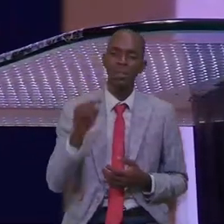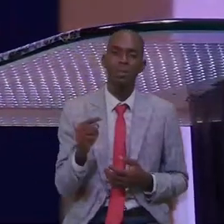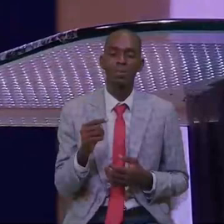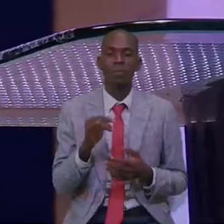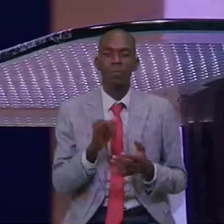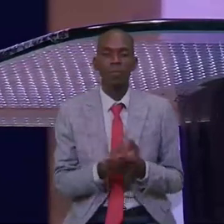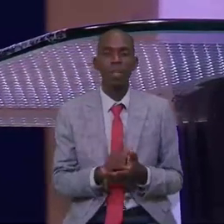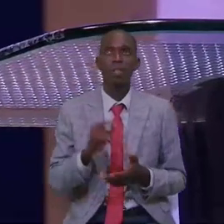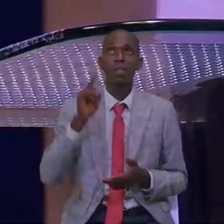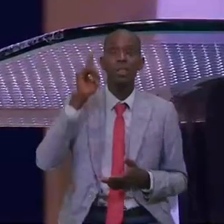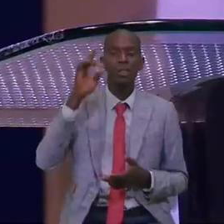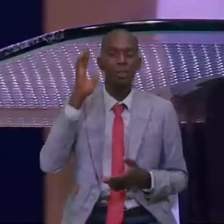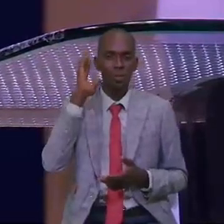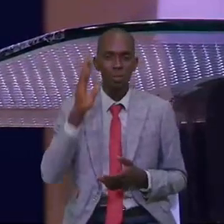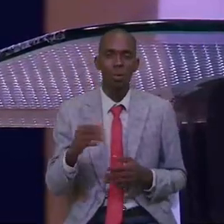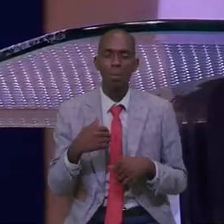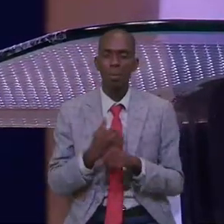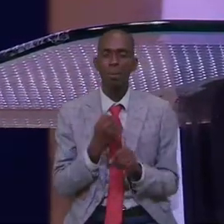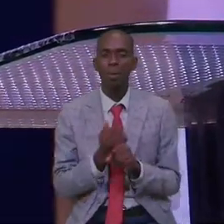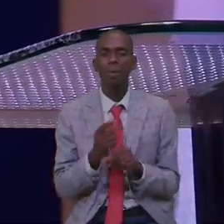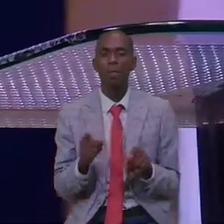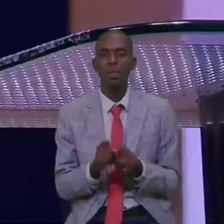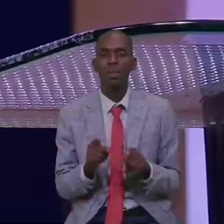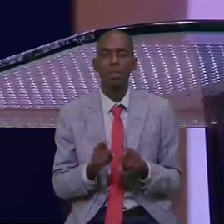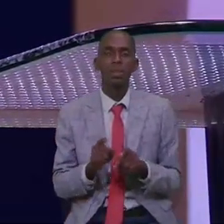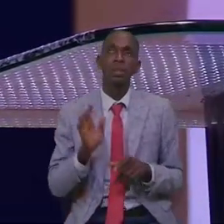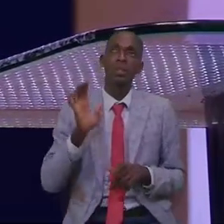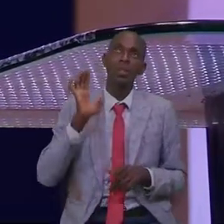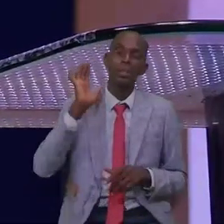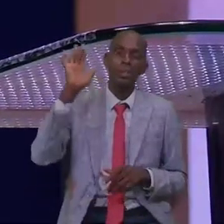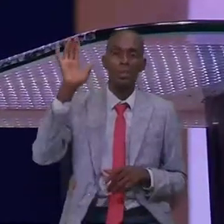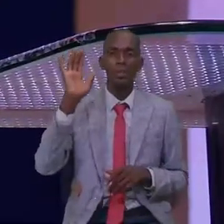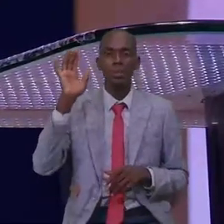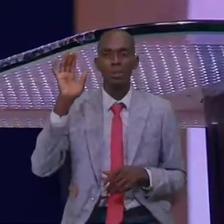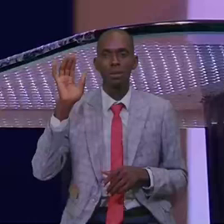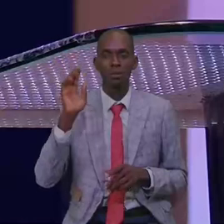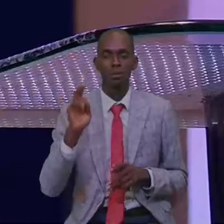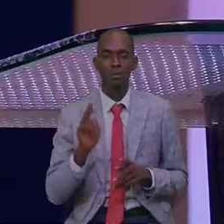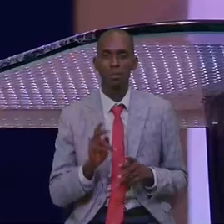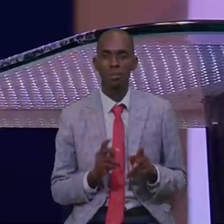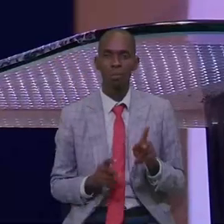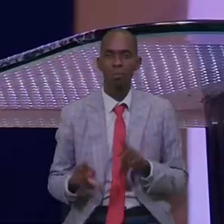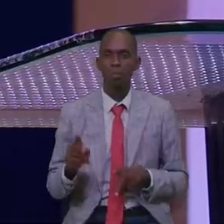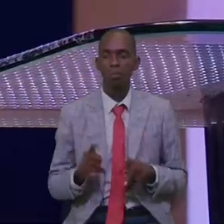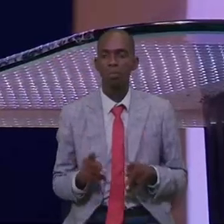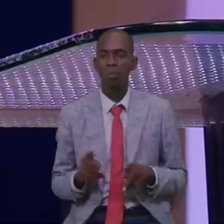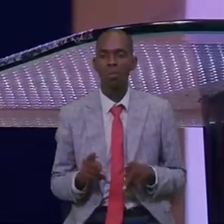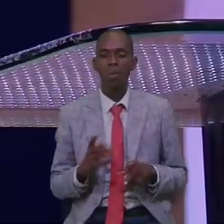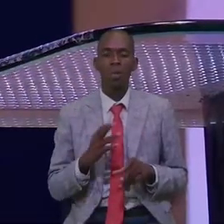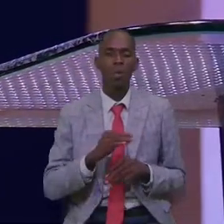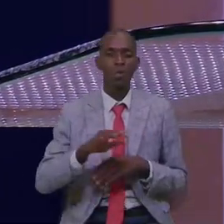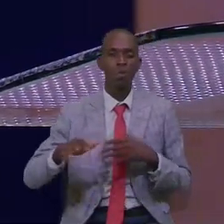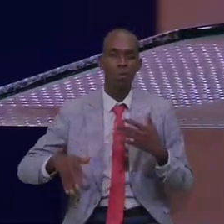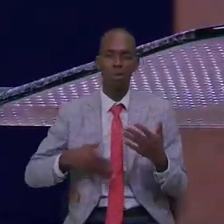tout le pays sera consumé, car il détruira soudain tous les habitants du